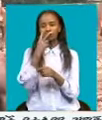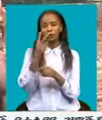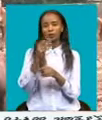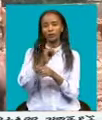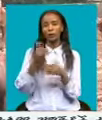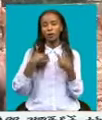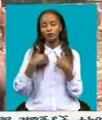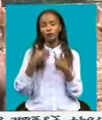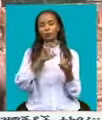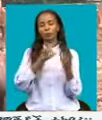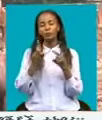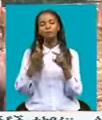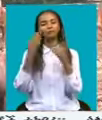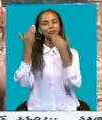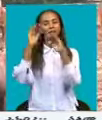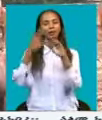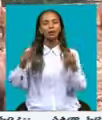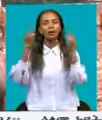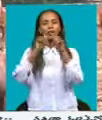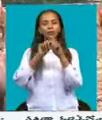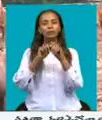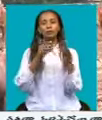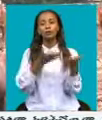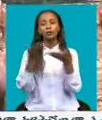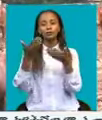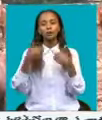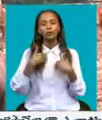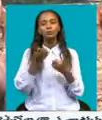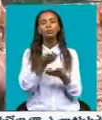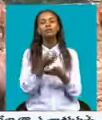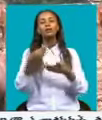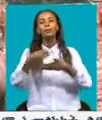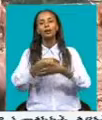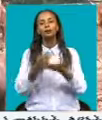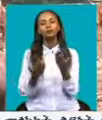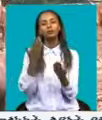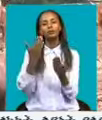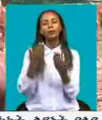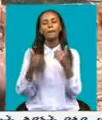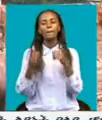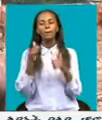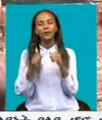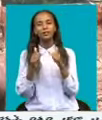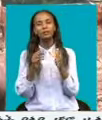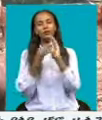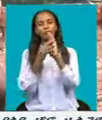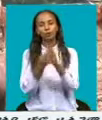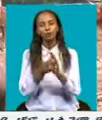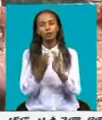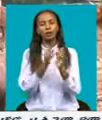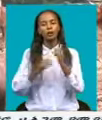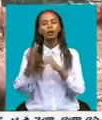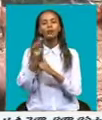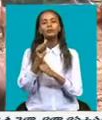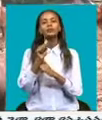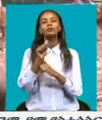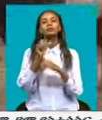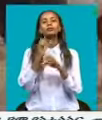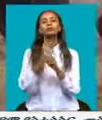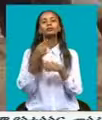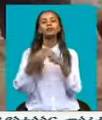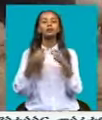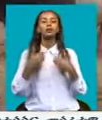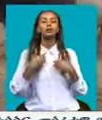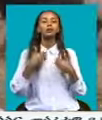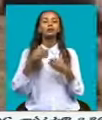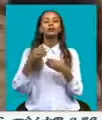እንዳለ ነውም ደግሞ በመጠንም በአይነትም እየቀረቡ ካሉ ግብአቶች አንጻር በየትኛውም መልኩ ቀዳሚነቱን እያያዘ ያለበት ሂደት ነው ያለ።